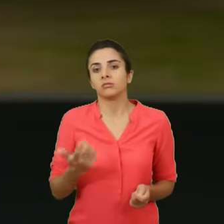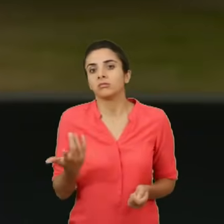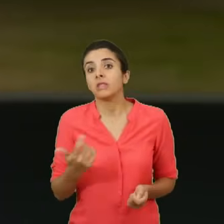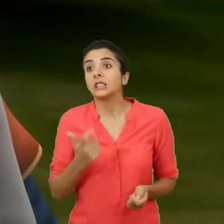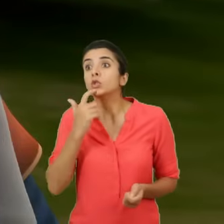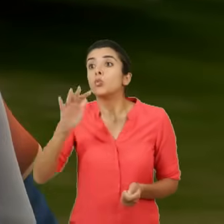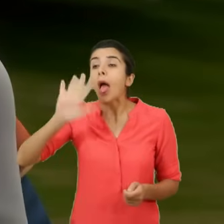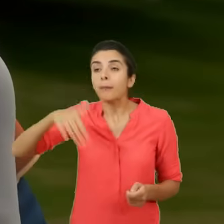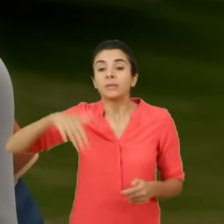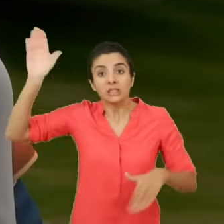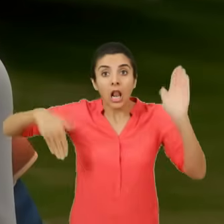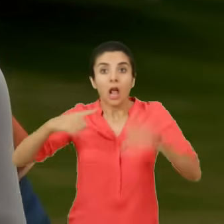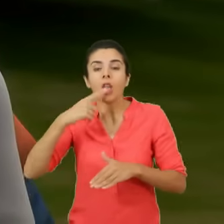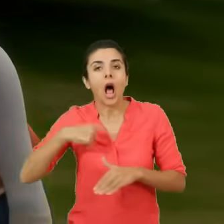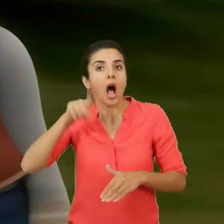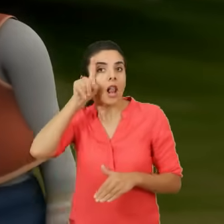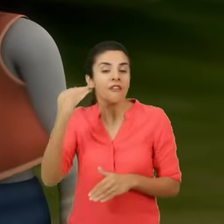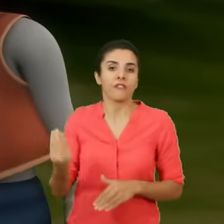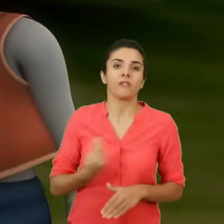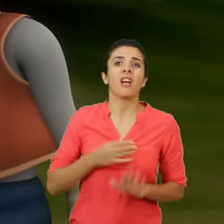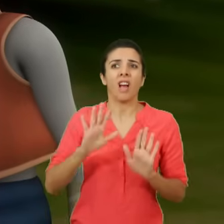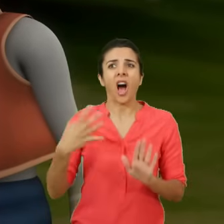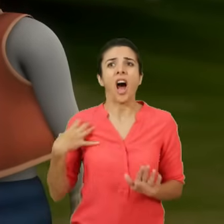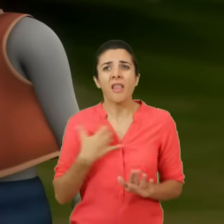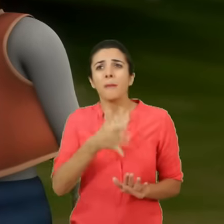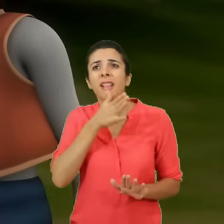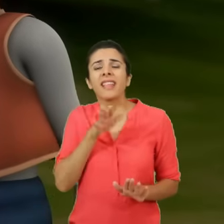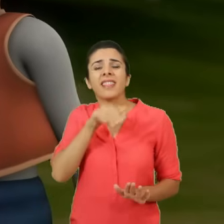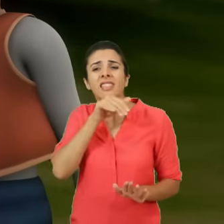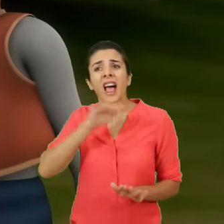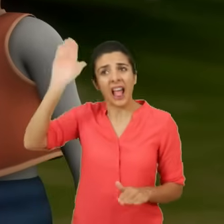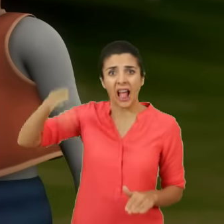akıl alalım. Haklısın. Annemle Bilgecan dede buraya gelsin.